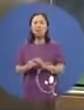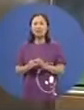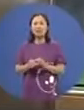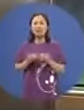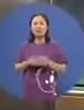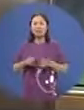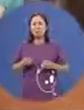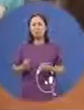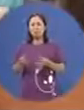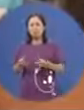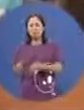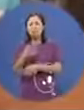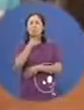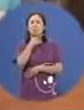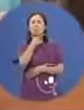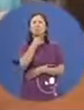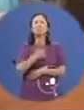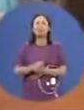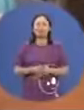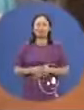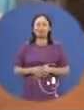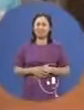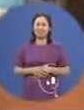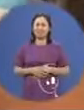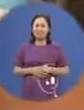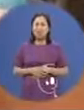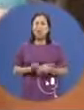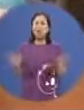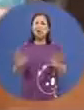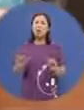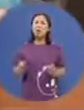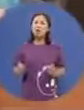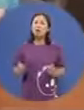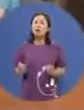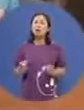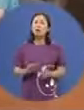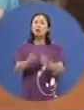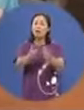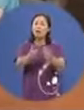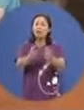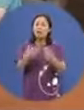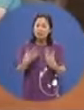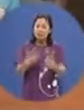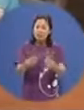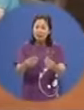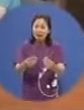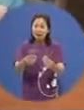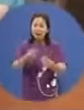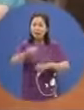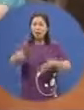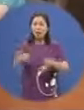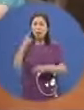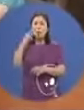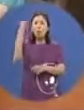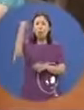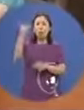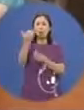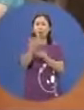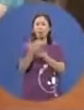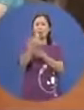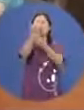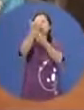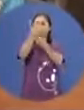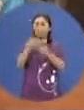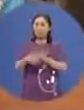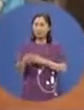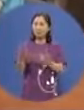そうですね、子育てをしながらまた自分が育つっていうことも あります。まあそういうことですよ。この振りを見て我が振